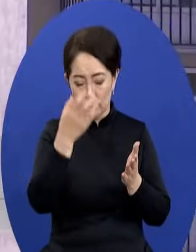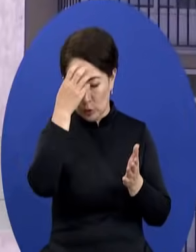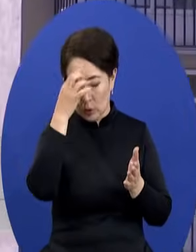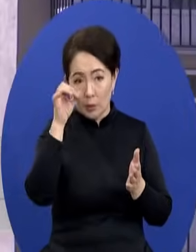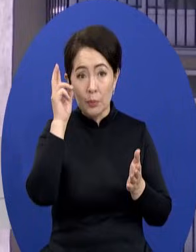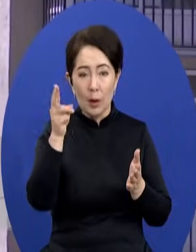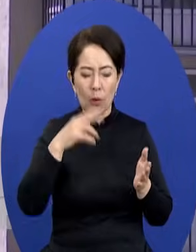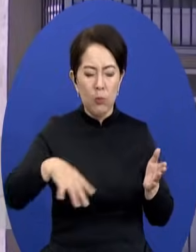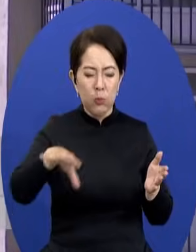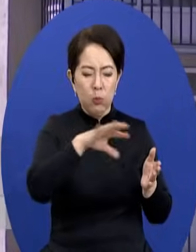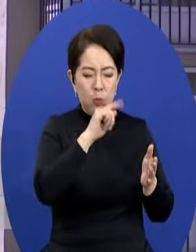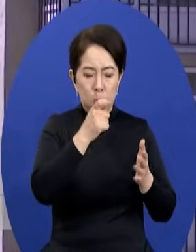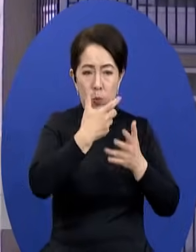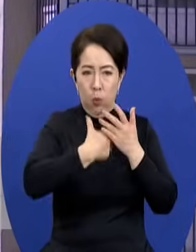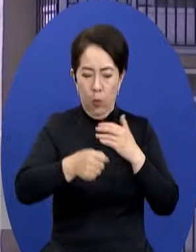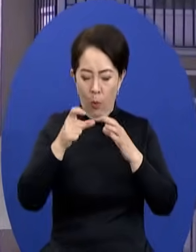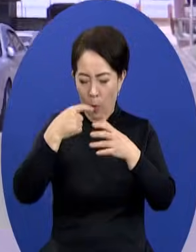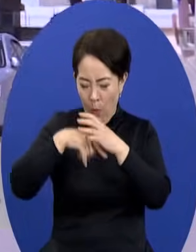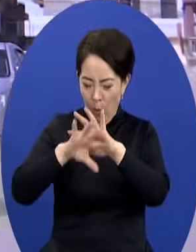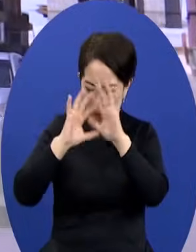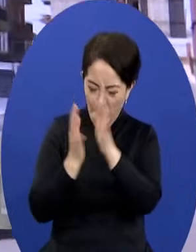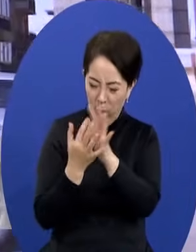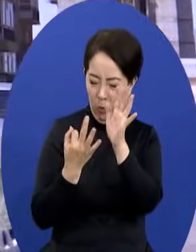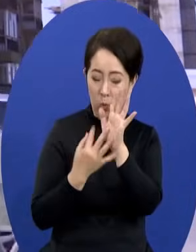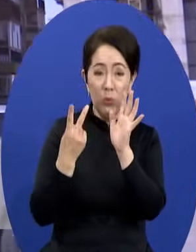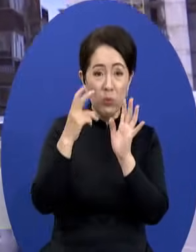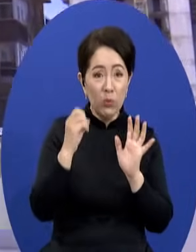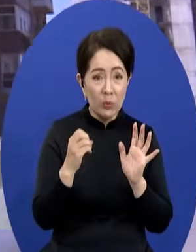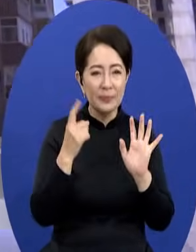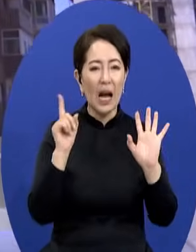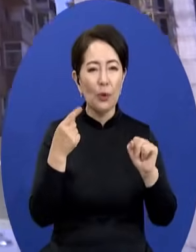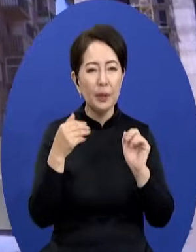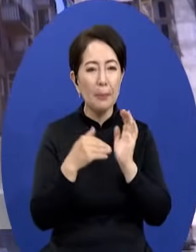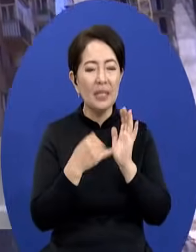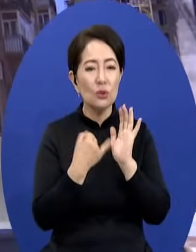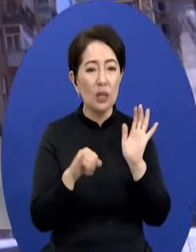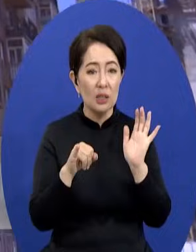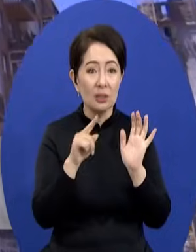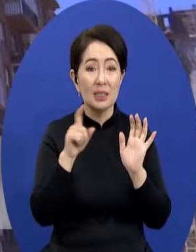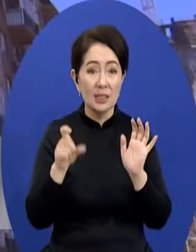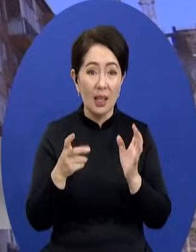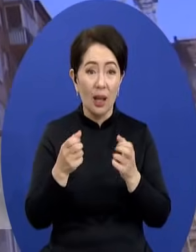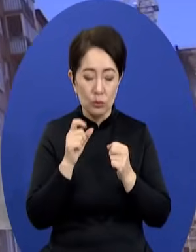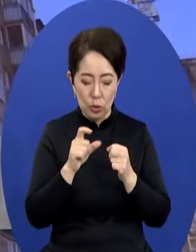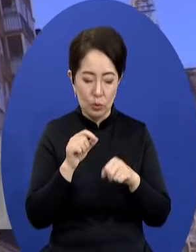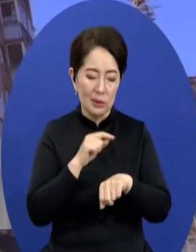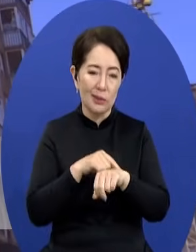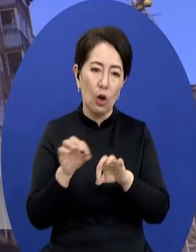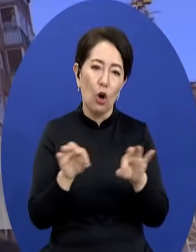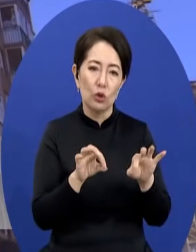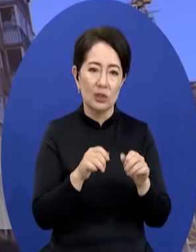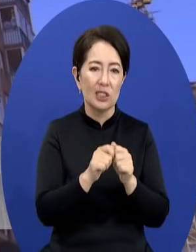нийт ипотекийн зээлтэй иргэдийн 82% буюу 11,600 зээлдэгч өнгөрсөн хугацаанд төлөлтөө хойшлуулсан